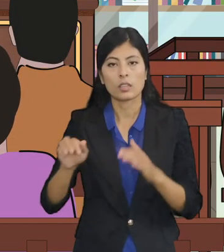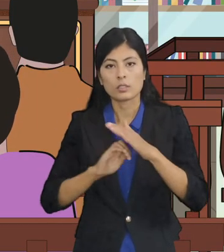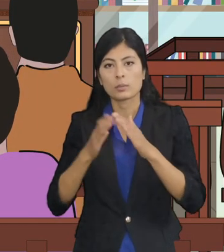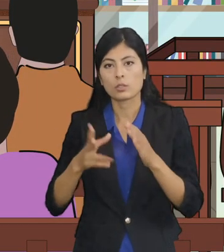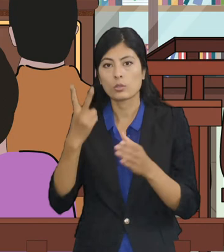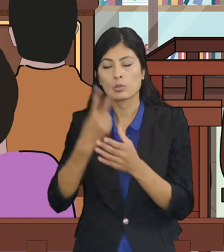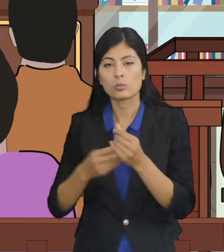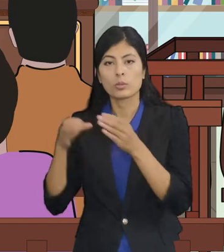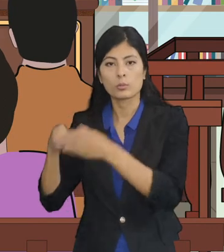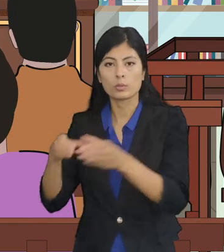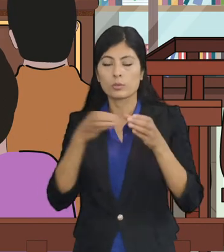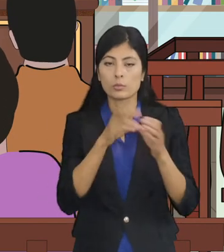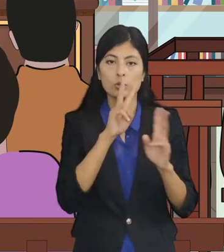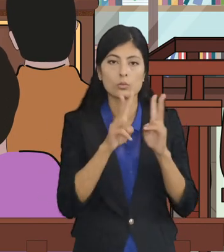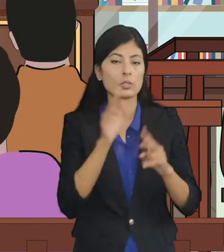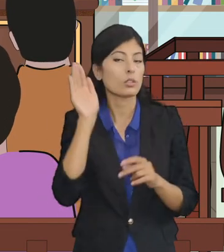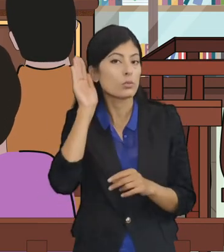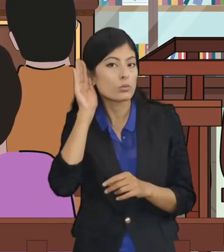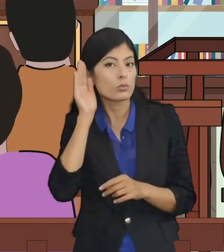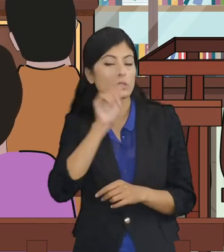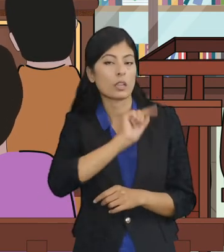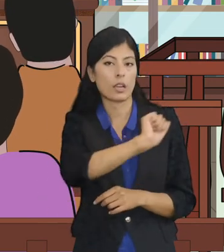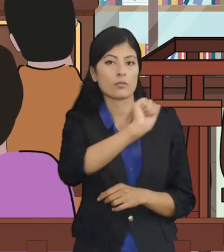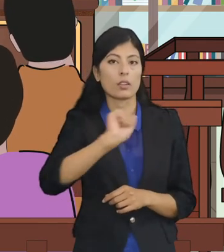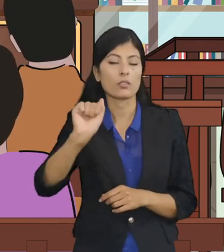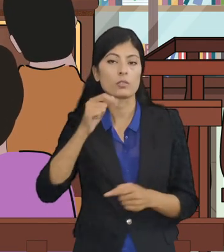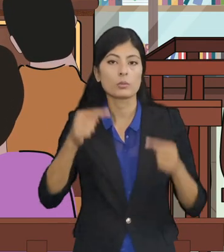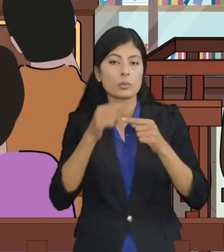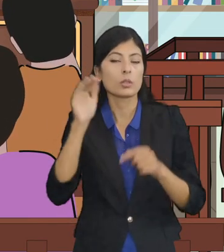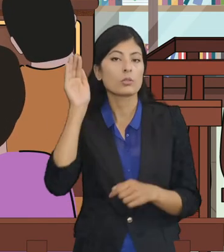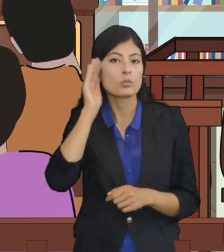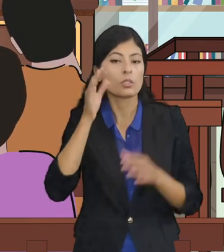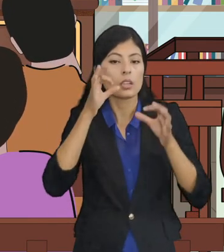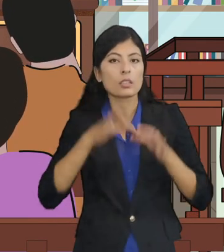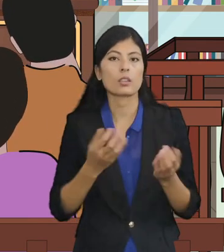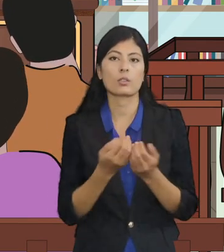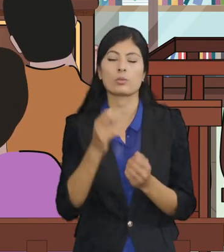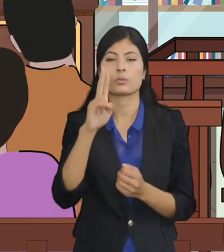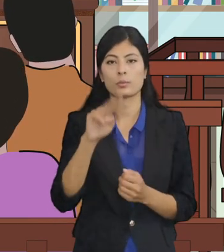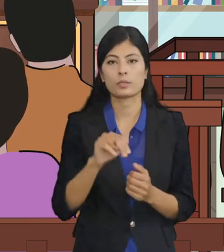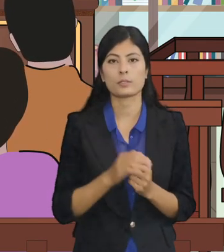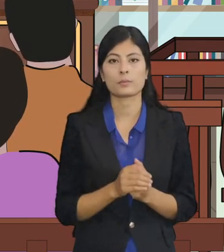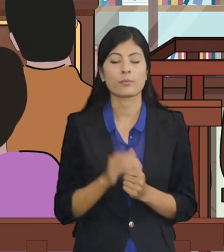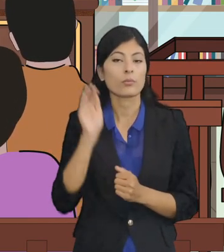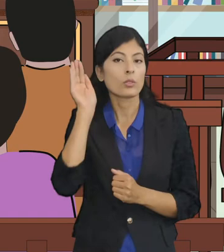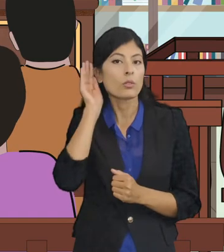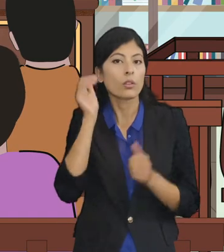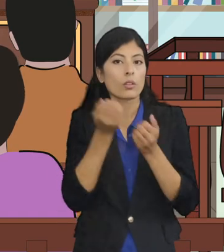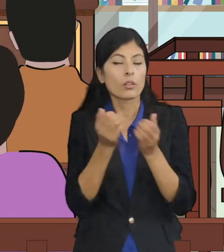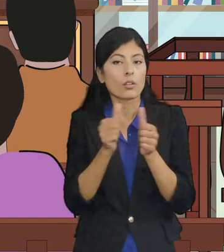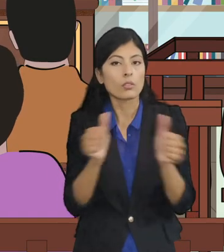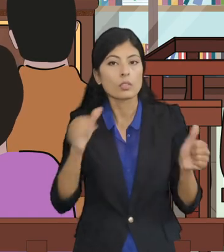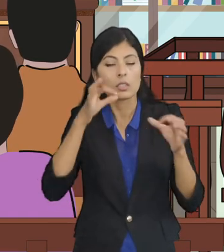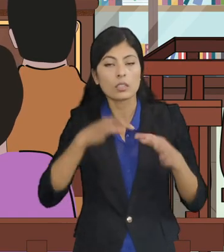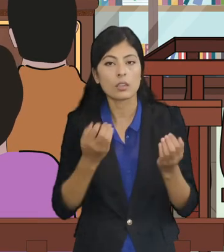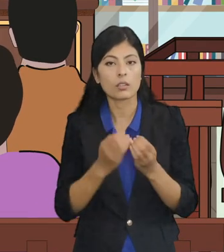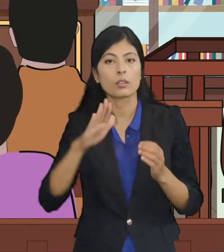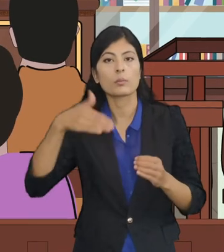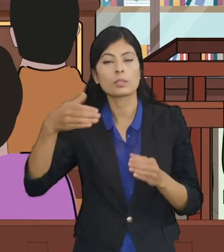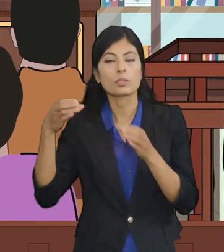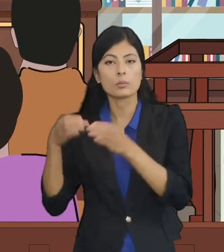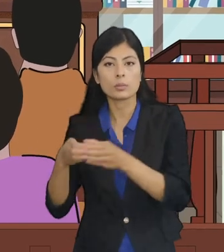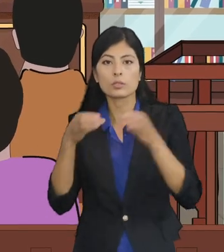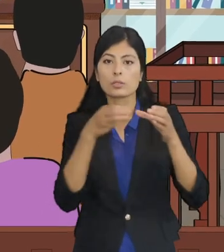सुनी निजको विवादको सुनवाई तथा निर्णय गर्नुपर्दछ। सुनवाई तथा निर्णय गर्दा पक्षहरूको